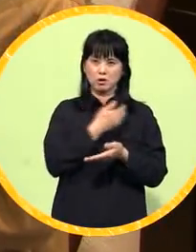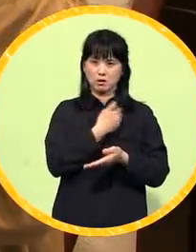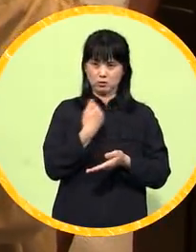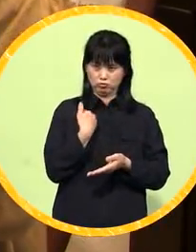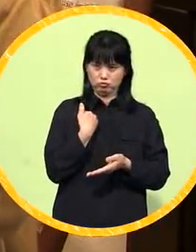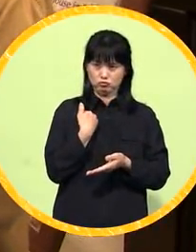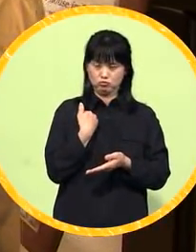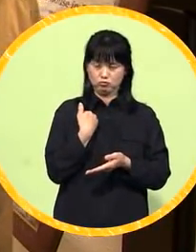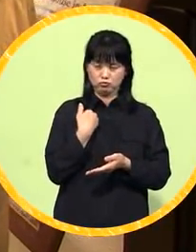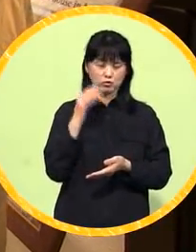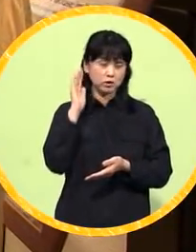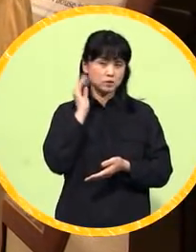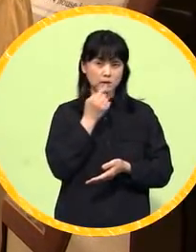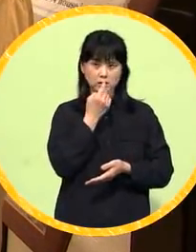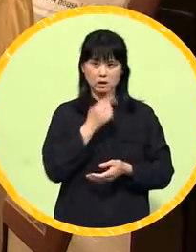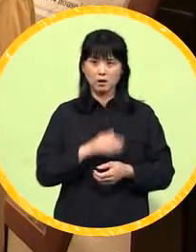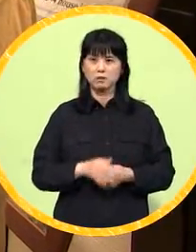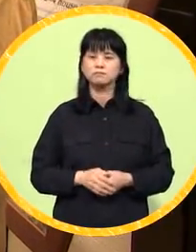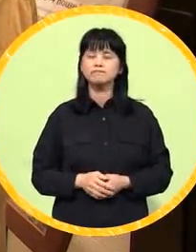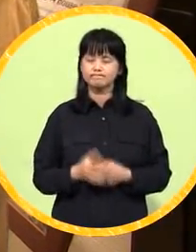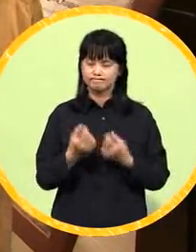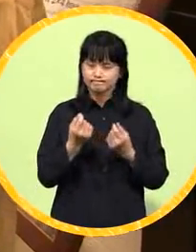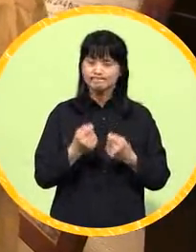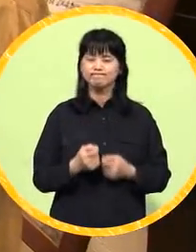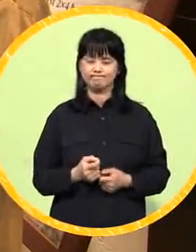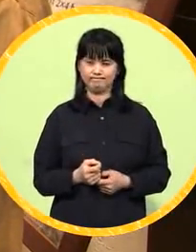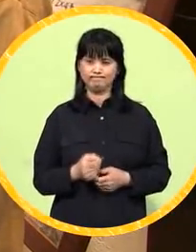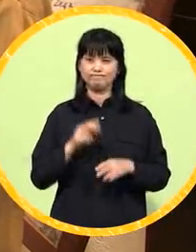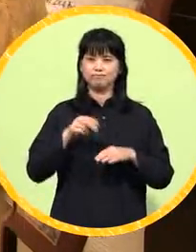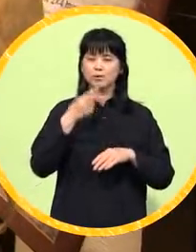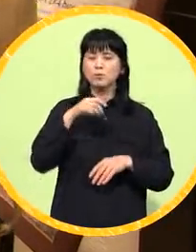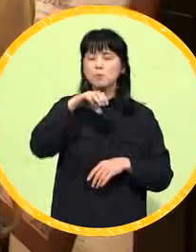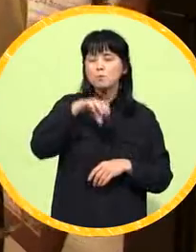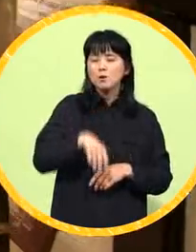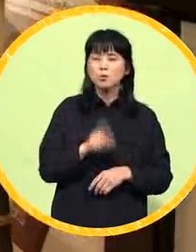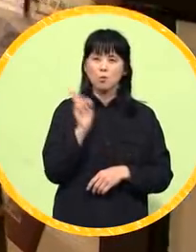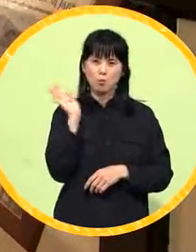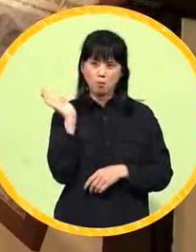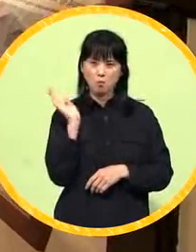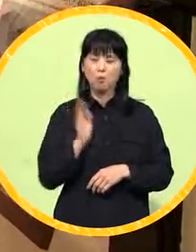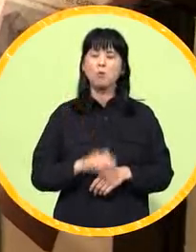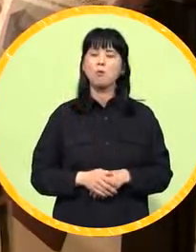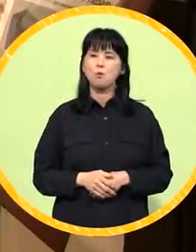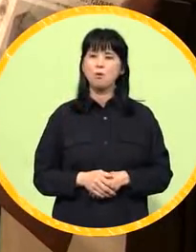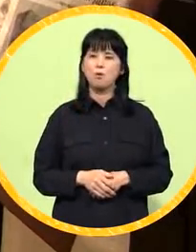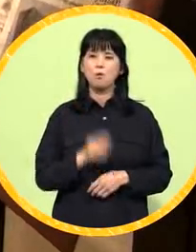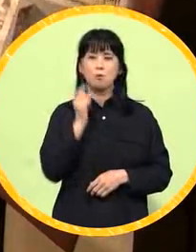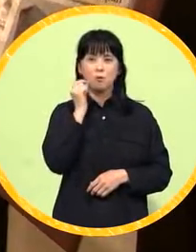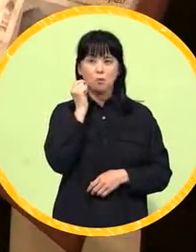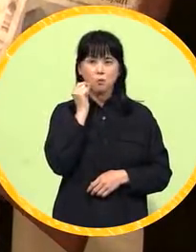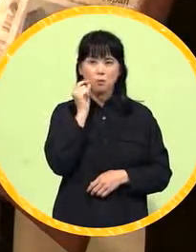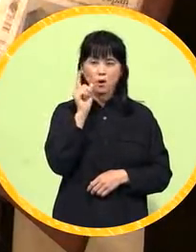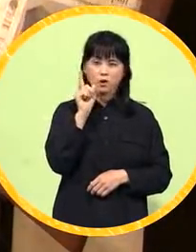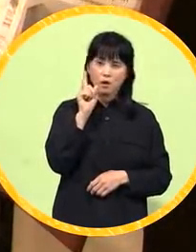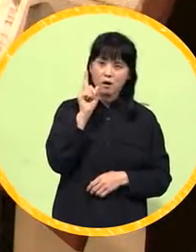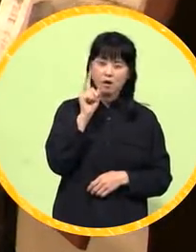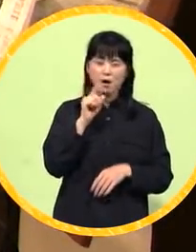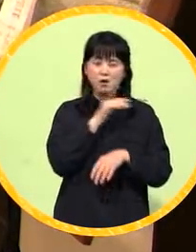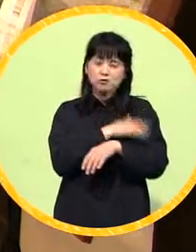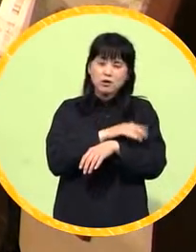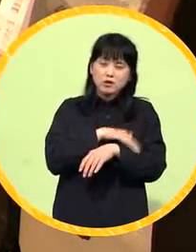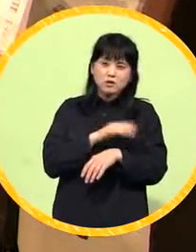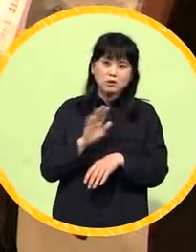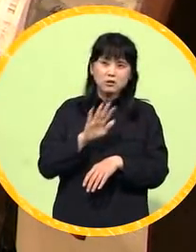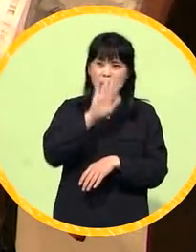ということを伺いしたんですが愛大人がこちらになりまた口ですかはいどうぞお助けしてなんかちょっと素敵な空間